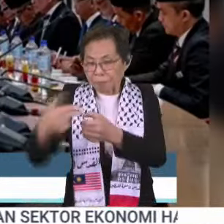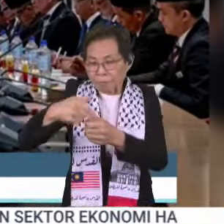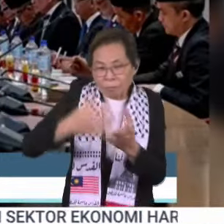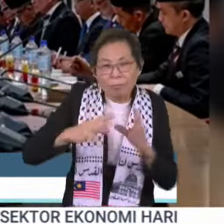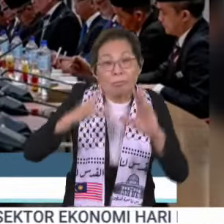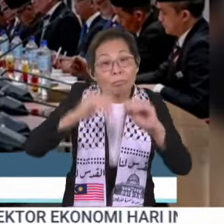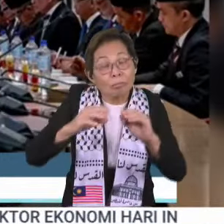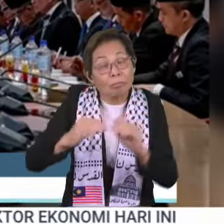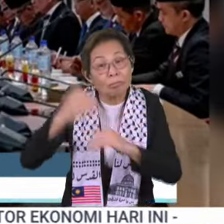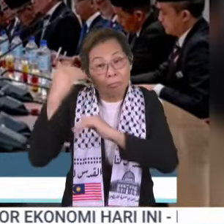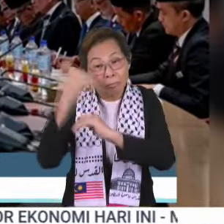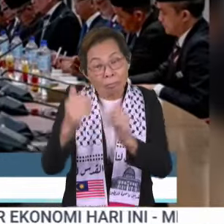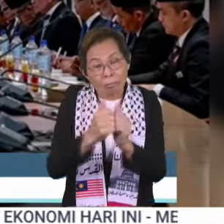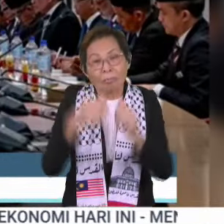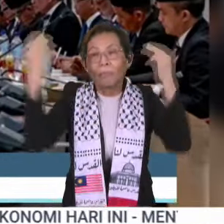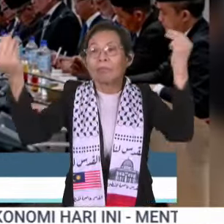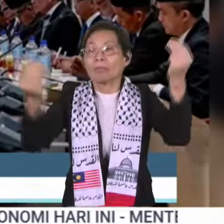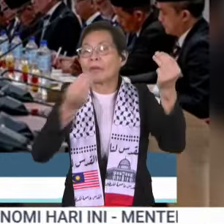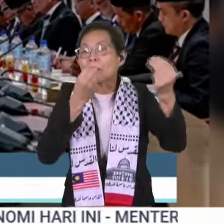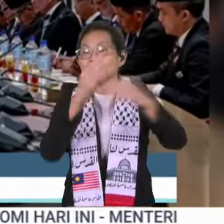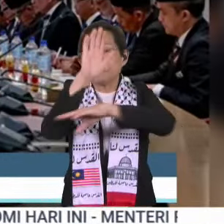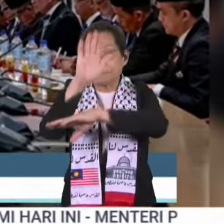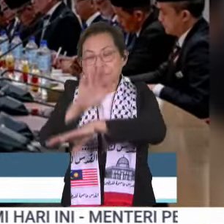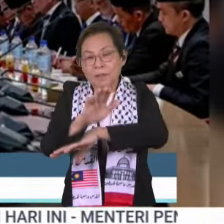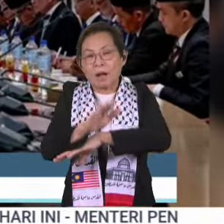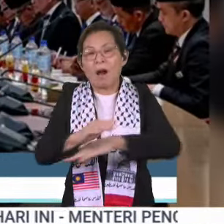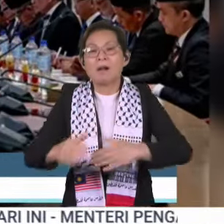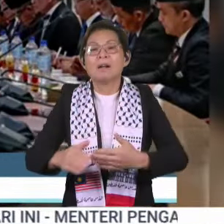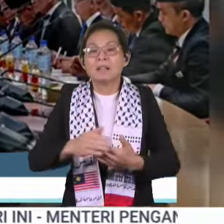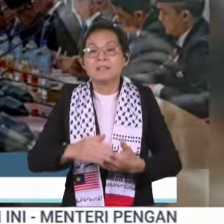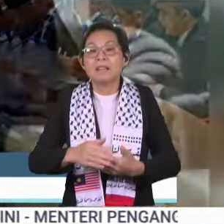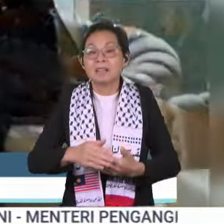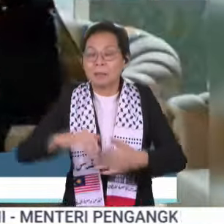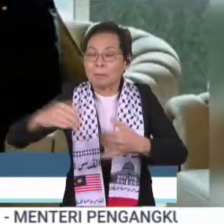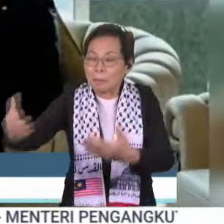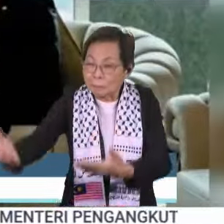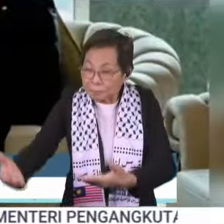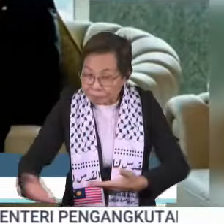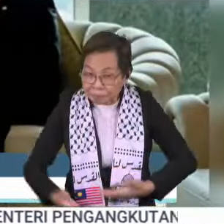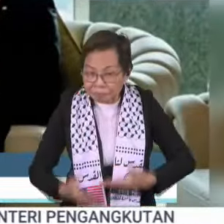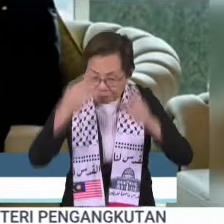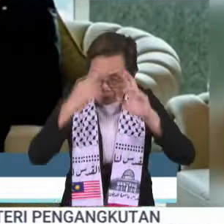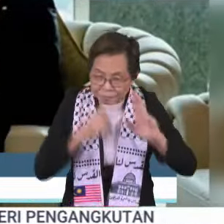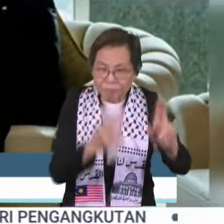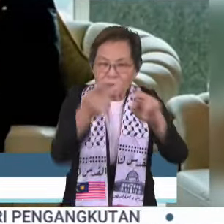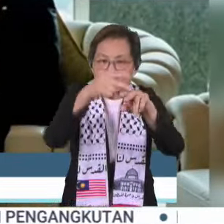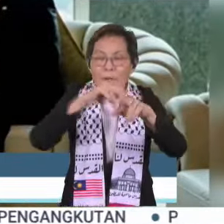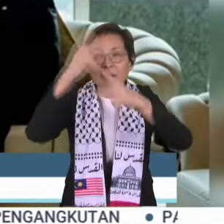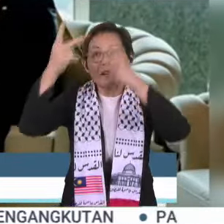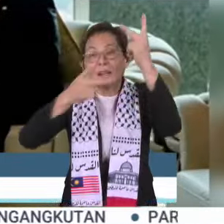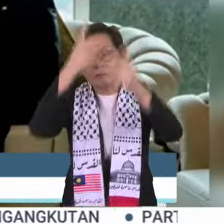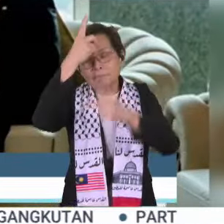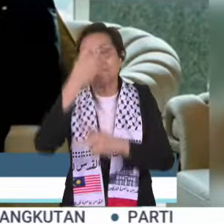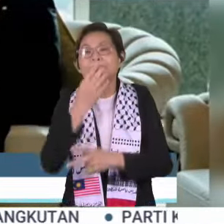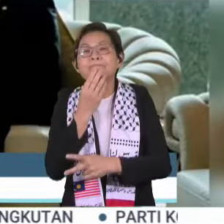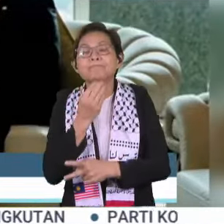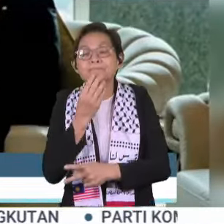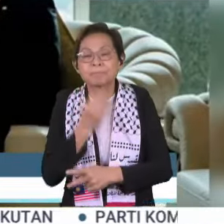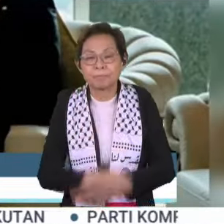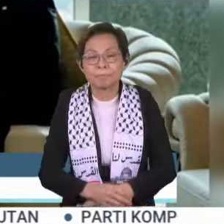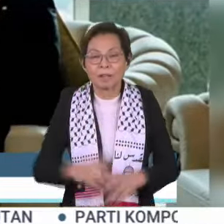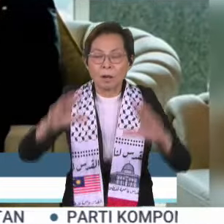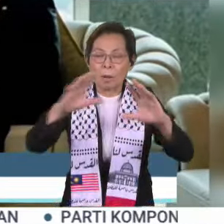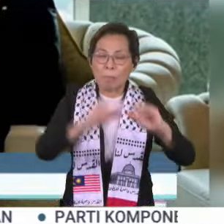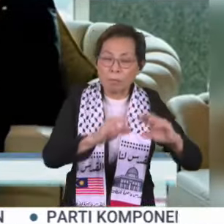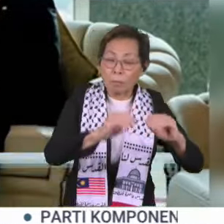mesyuarat terhad diikuti dengan Majlis Makan tengah hari yang dihoskan Seta sebagai penghormatan kepada lawatan Datuk Seri Anwar